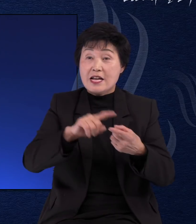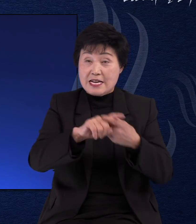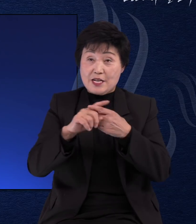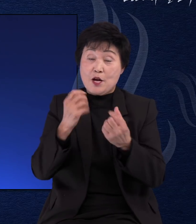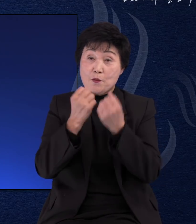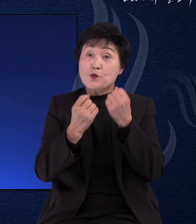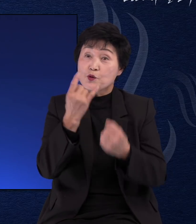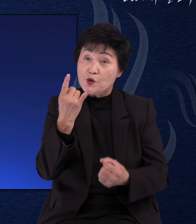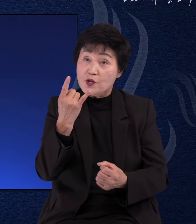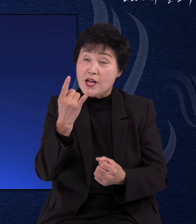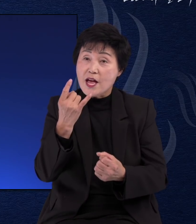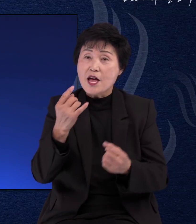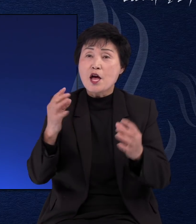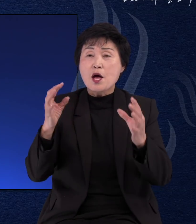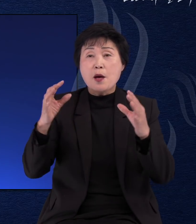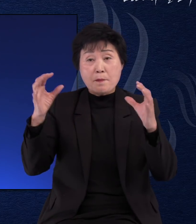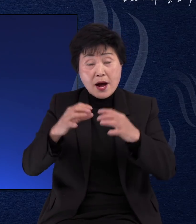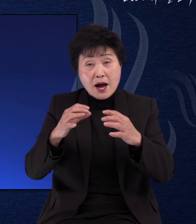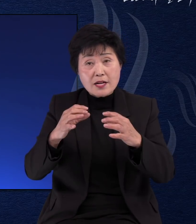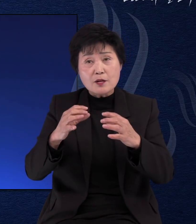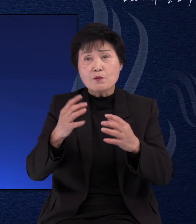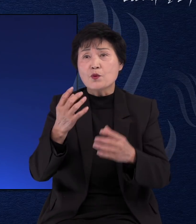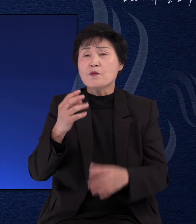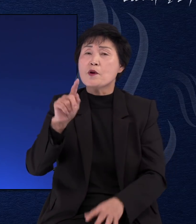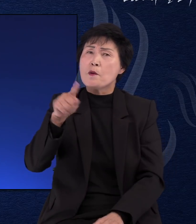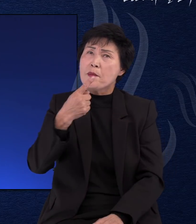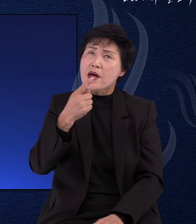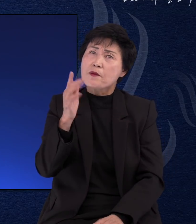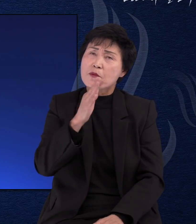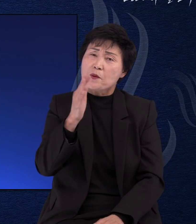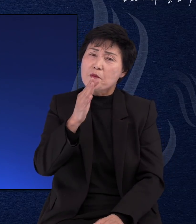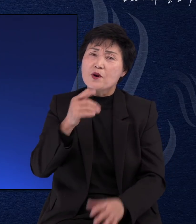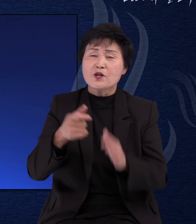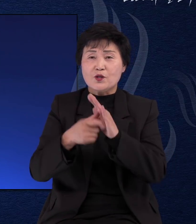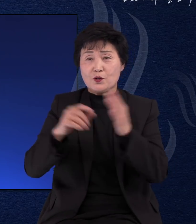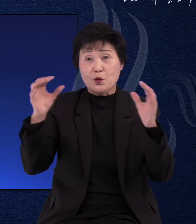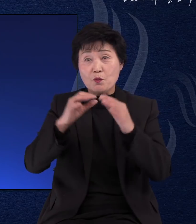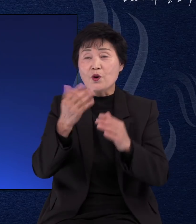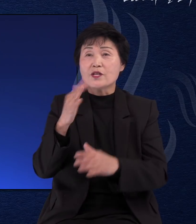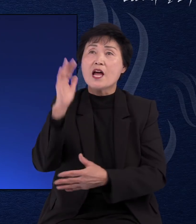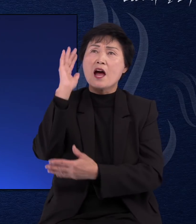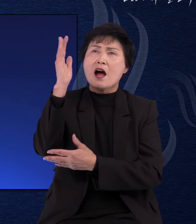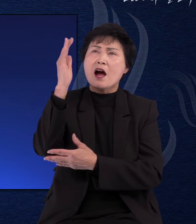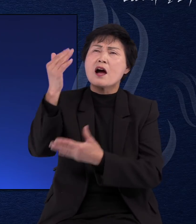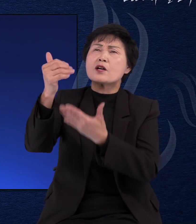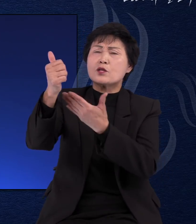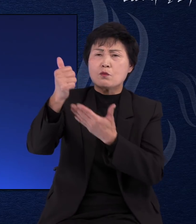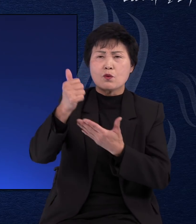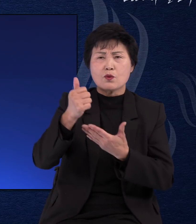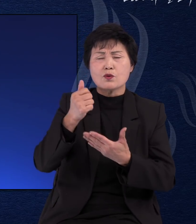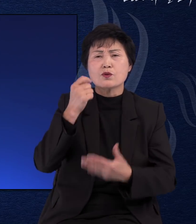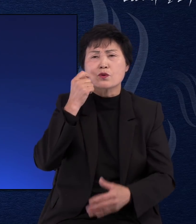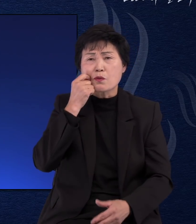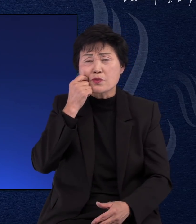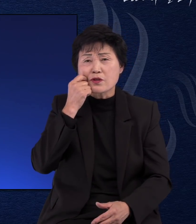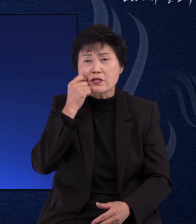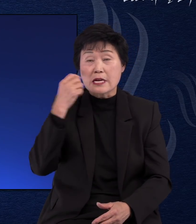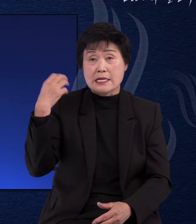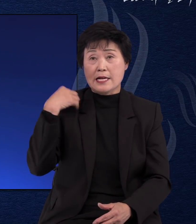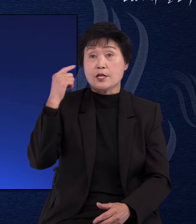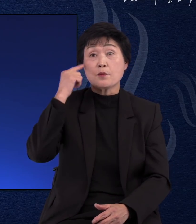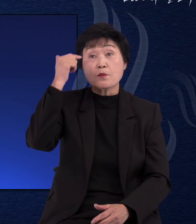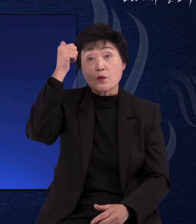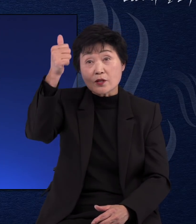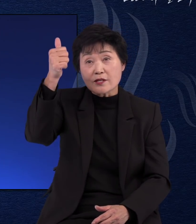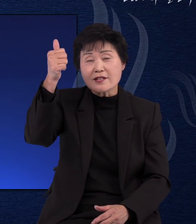명이 모여서 그렇게 수련회를 하게 됩니다. 강사를 모실 수가 없어서 해마다 한 교회 담임 전도사님 또는 담임